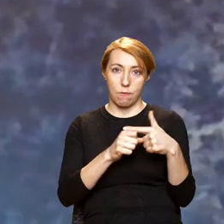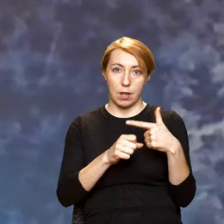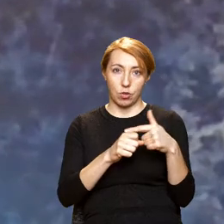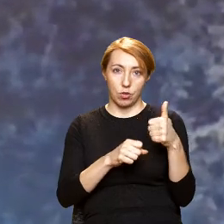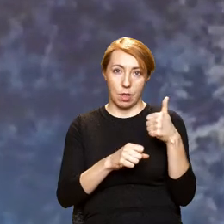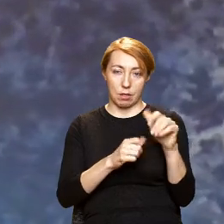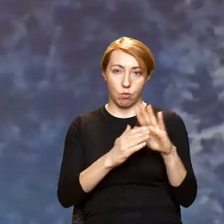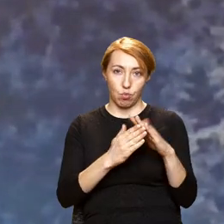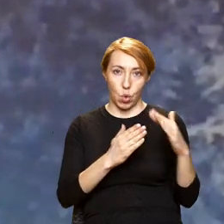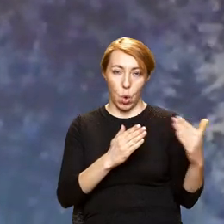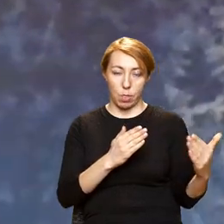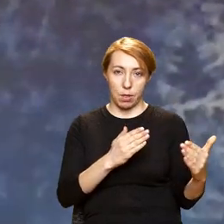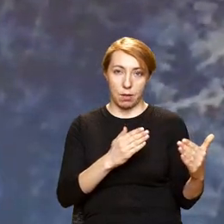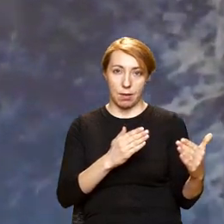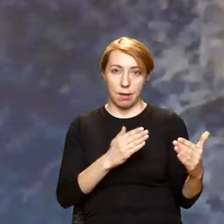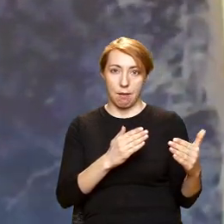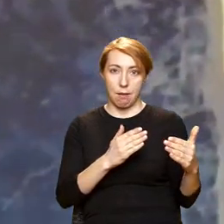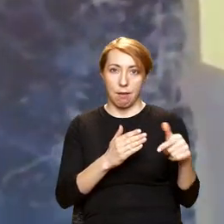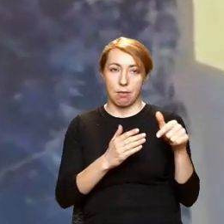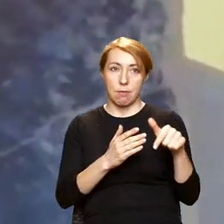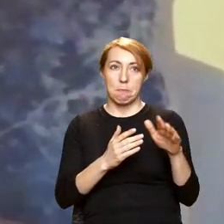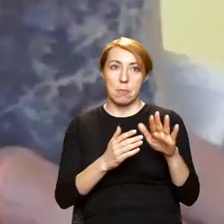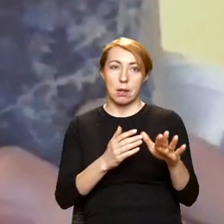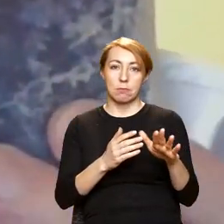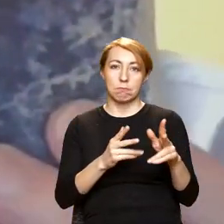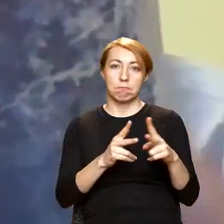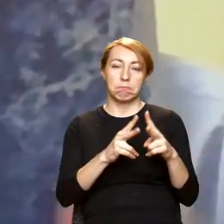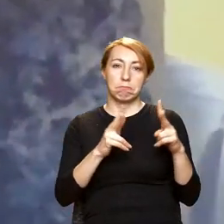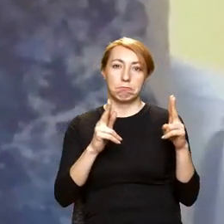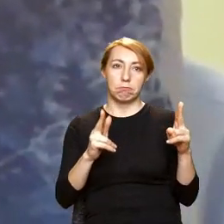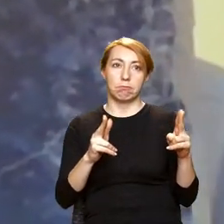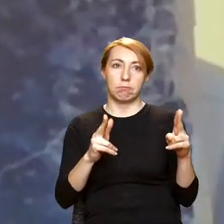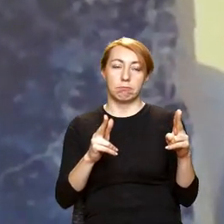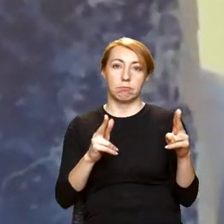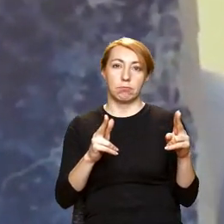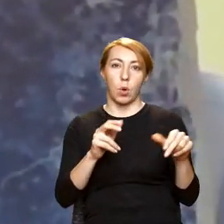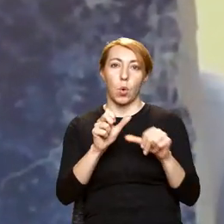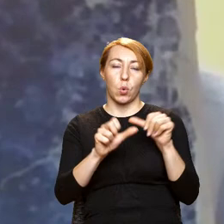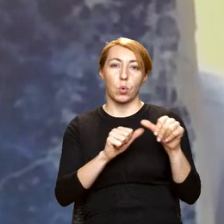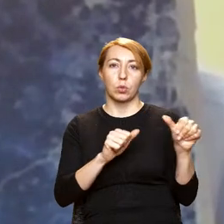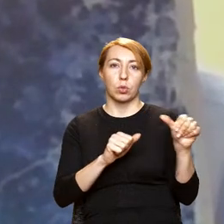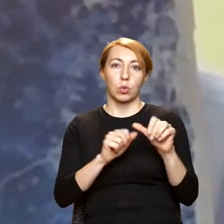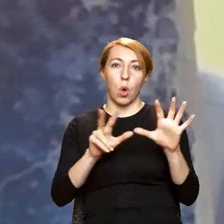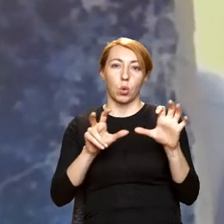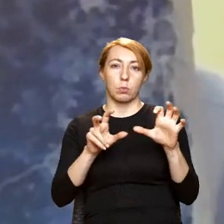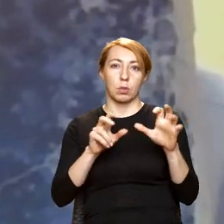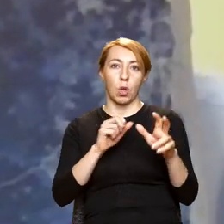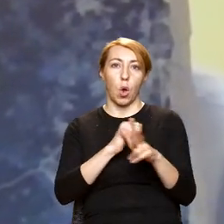121 stronę i obejmuje wydarzenia w roku